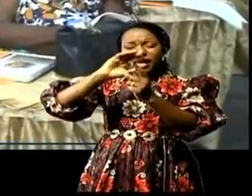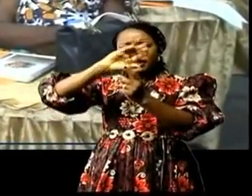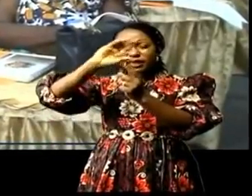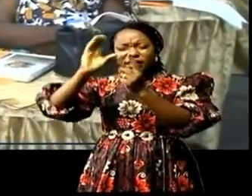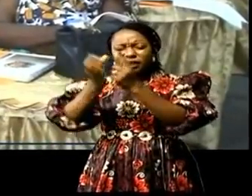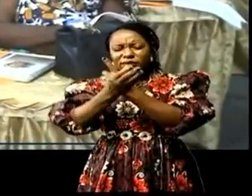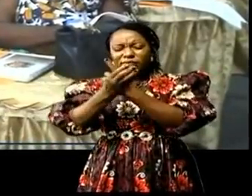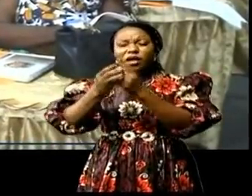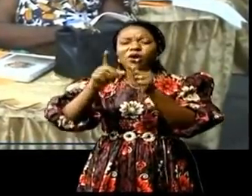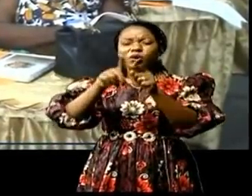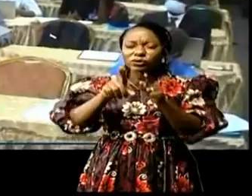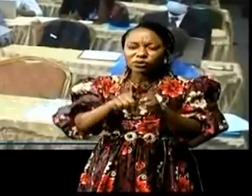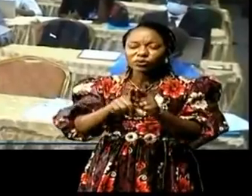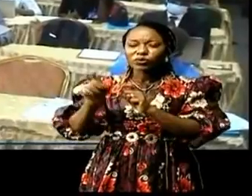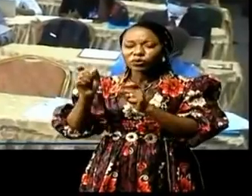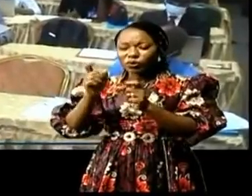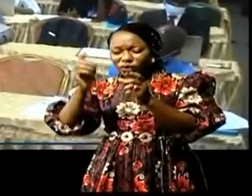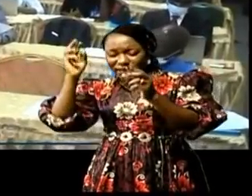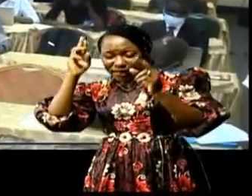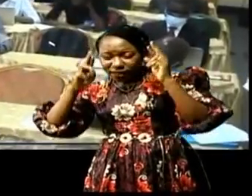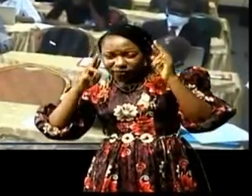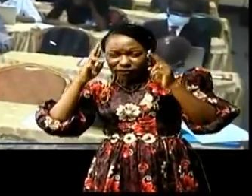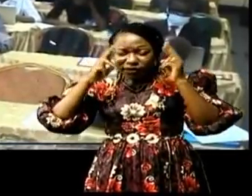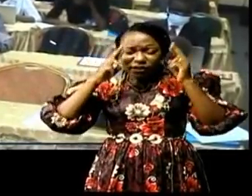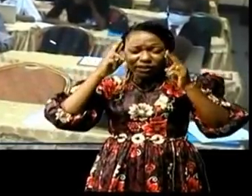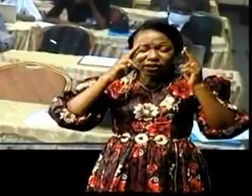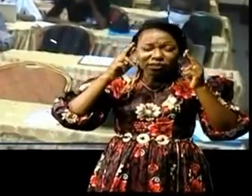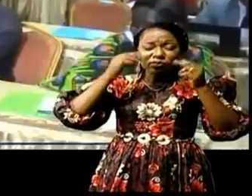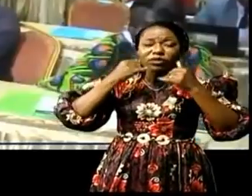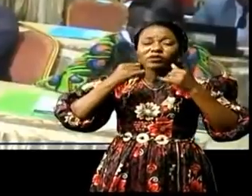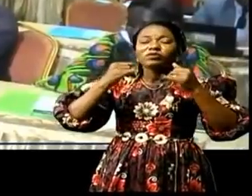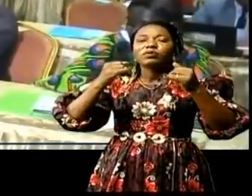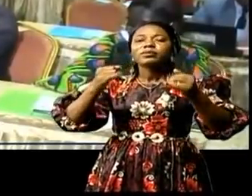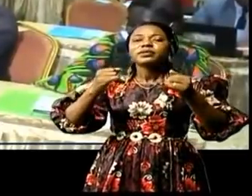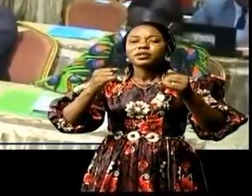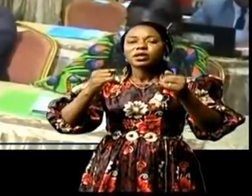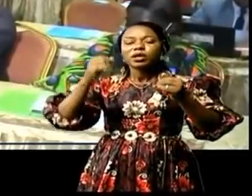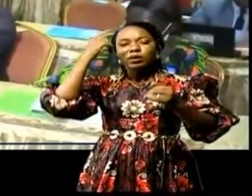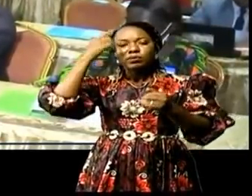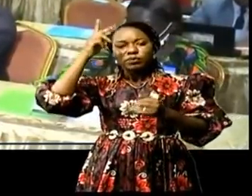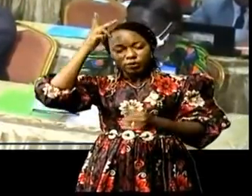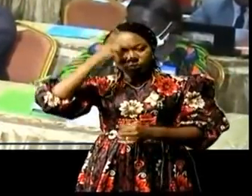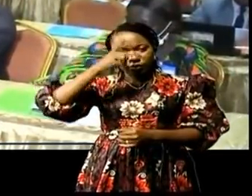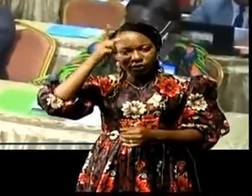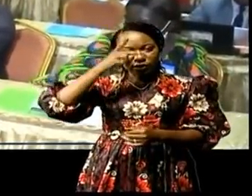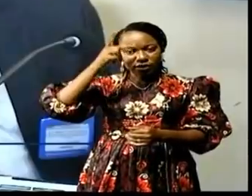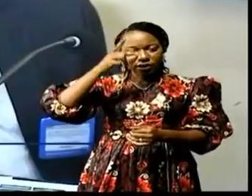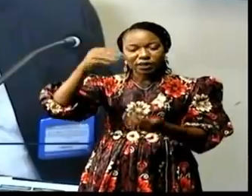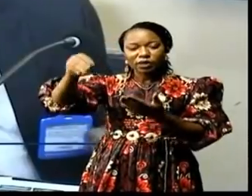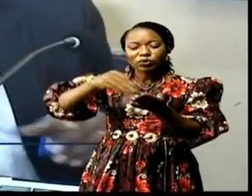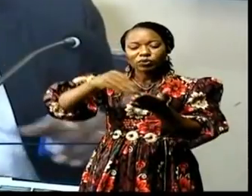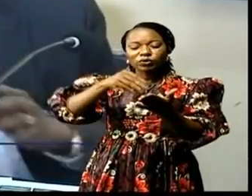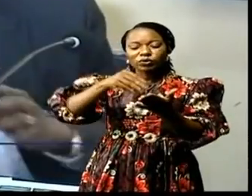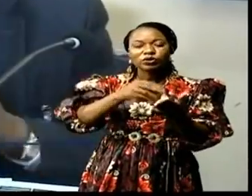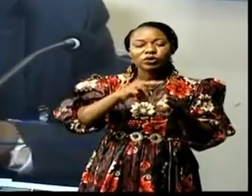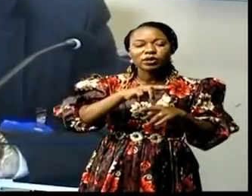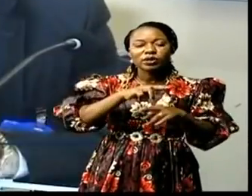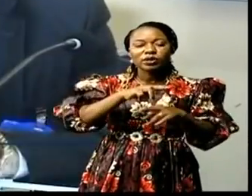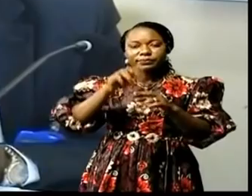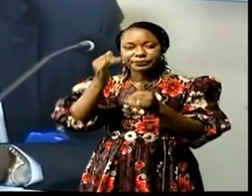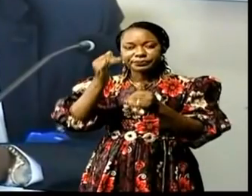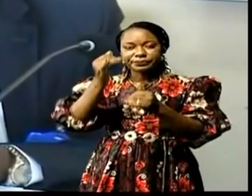religieuses vont entre autres réfléchir sur les informations actualisées du contexte politique de la contribution nationale